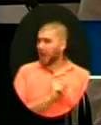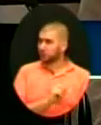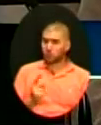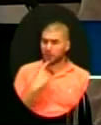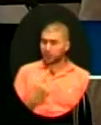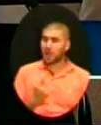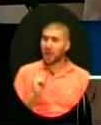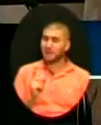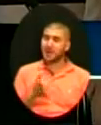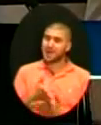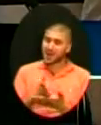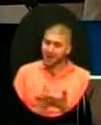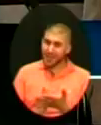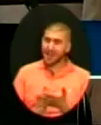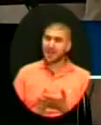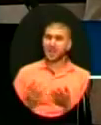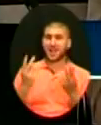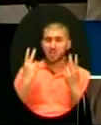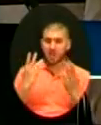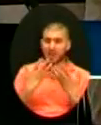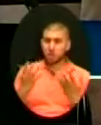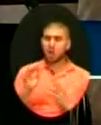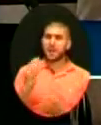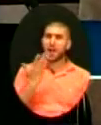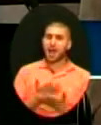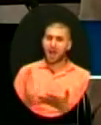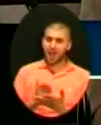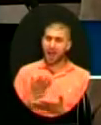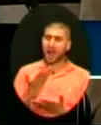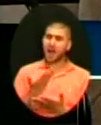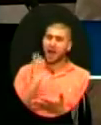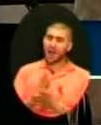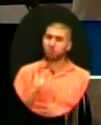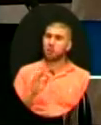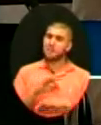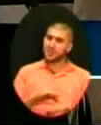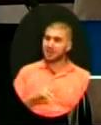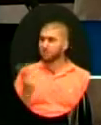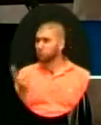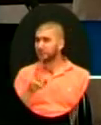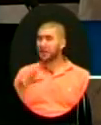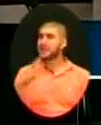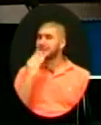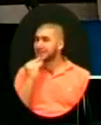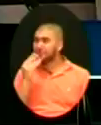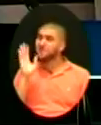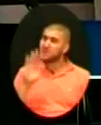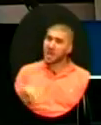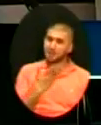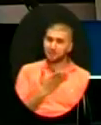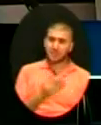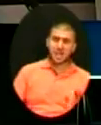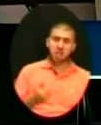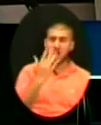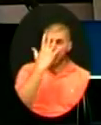עליה. חלק מרכזי בהכרעה של המנהיגים משני הצדדים, גם הישראלים וגם